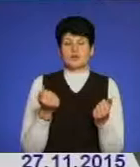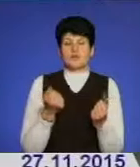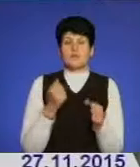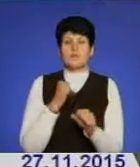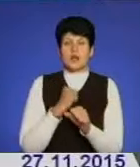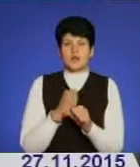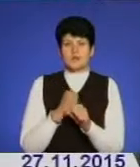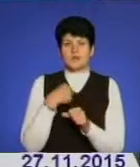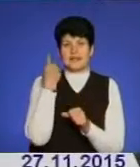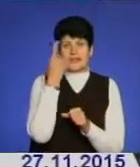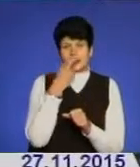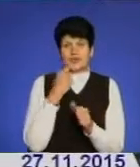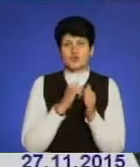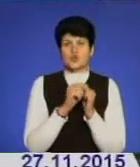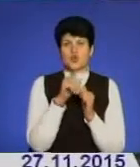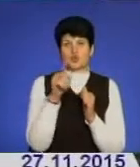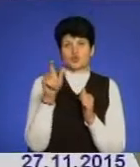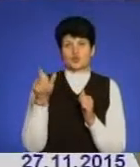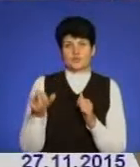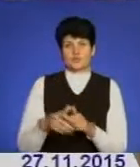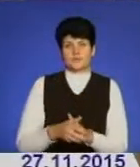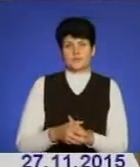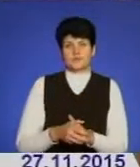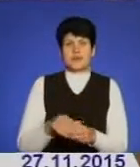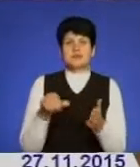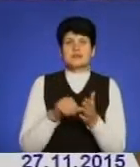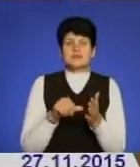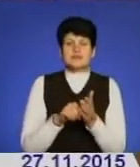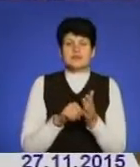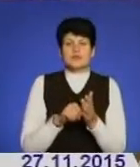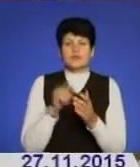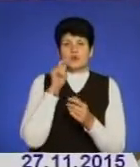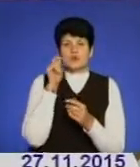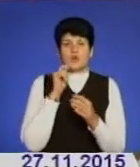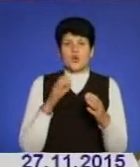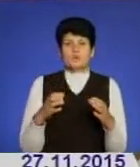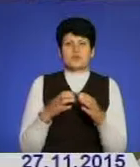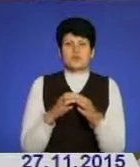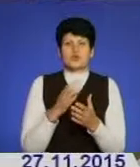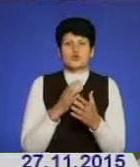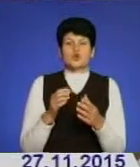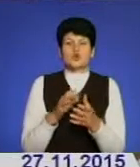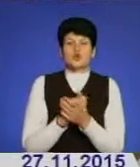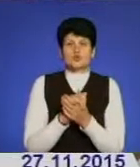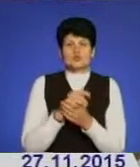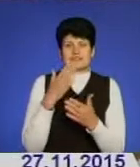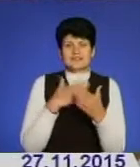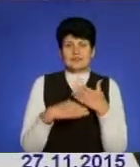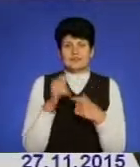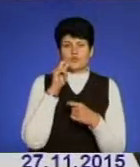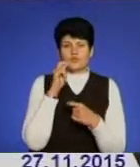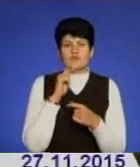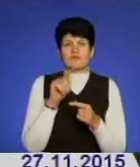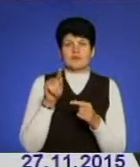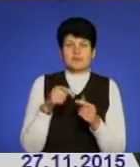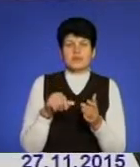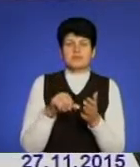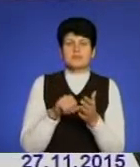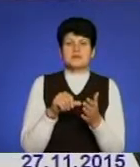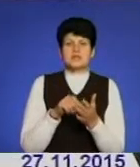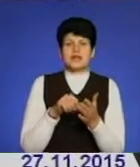працюємо індивідуально з кожною людиною. Представники Всеукраїнського об'єднання «Союз інвалідів України» вимагали призначити соціальних